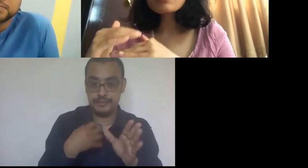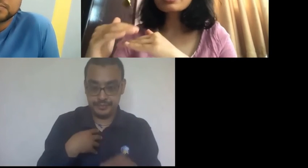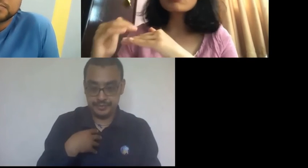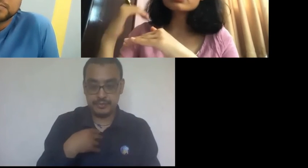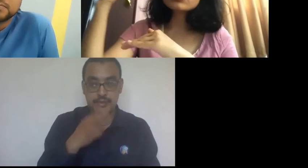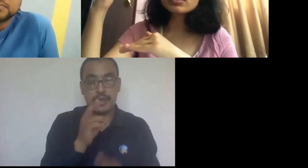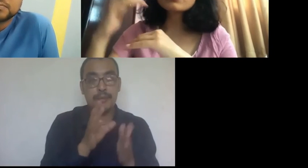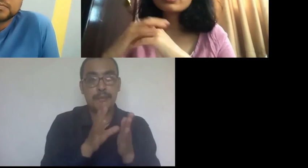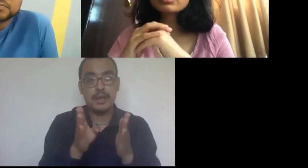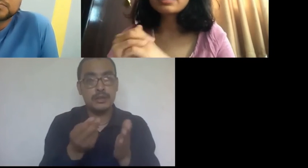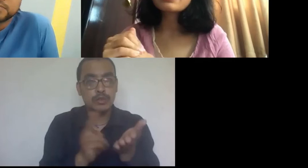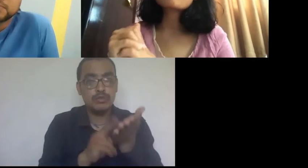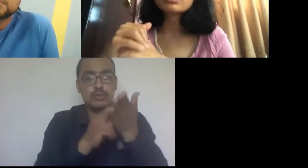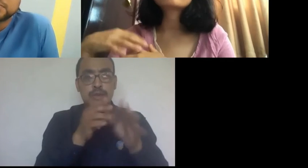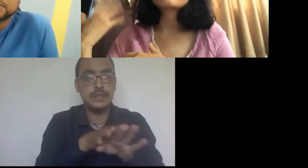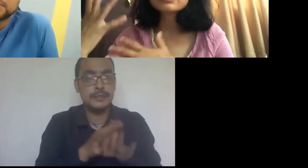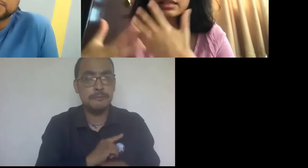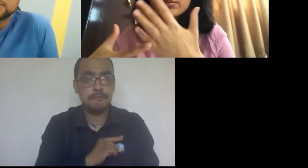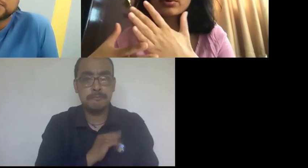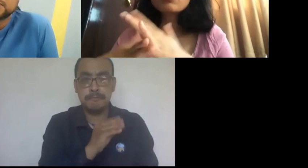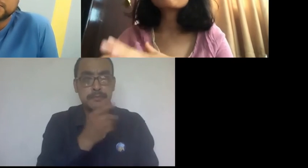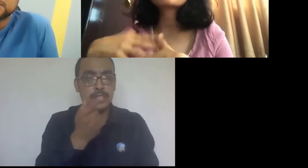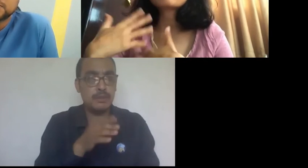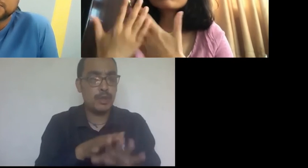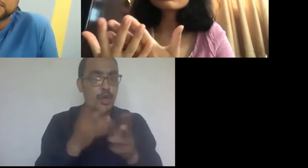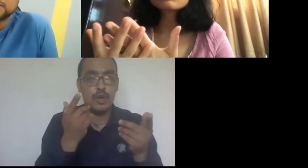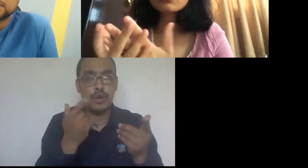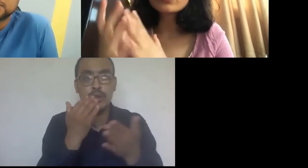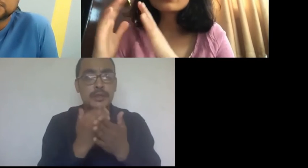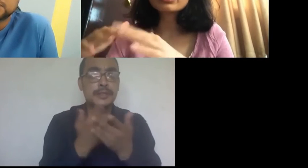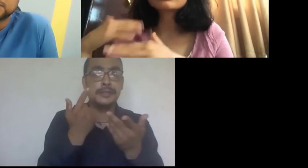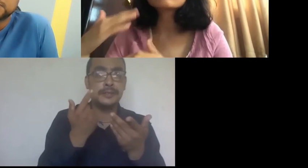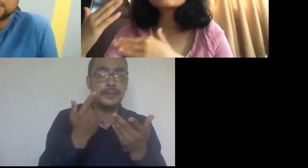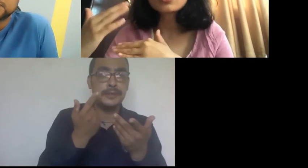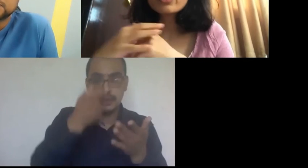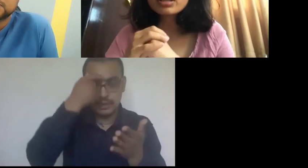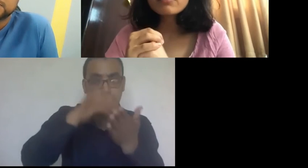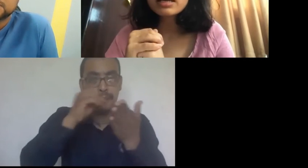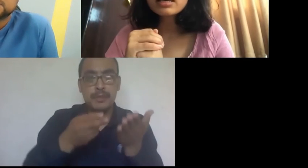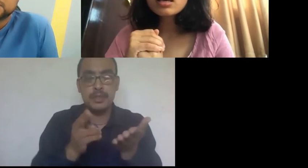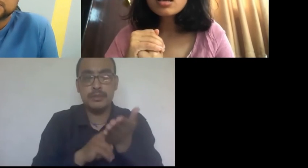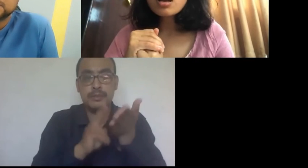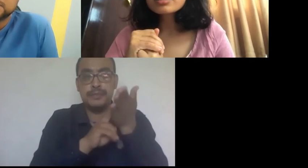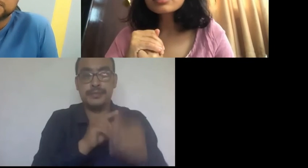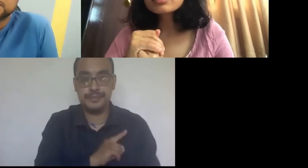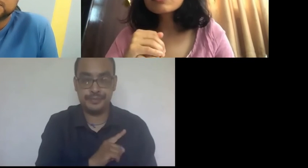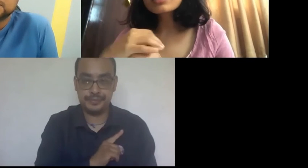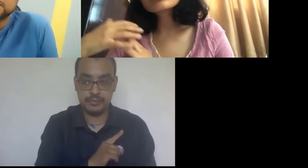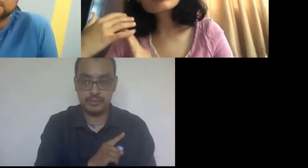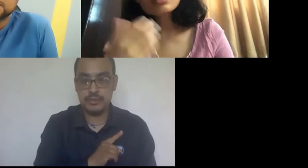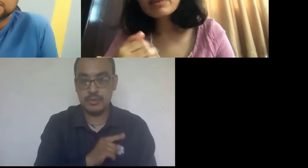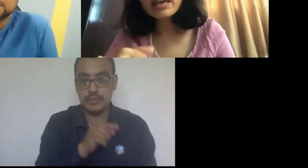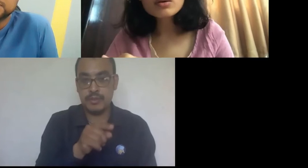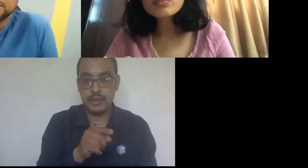त्यहाँबाट उहाँलाई अझै ट्रिगर भयो कि ला मलाई त एन्जाइटी भयो, अब म यसलाई कसरी सल्भ गर्नु भनेर झन् डर भयो कि मलाई। अनि त्यसपछि